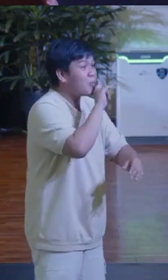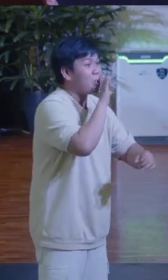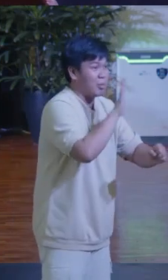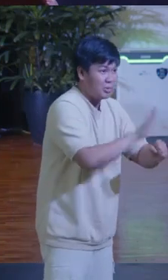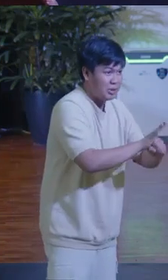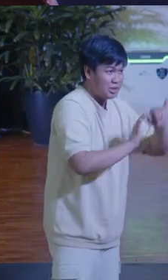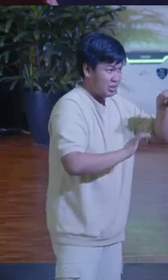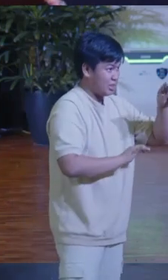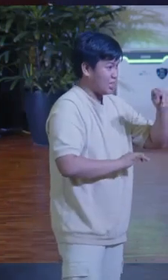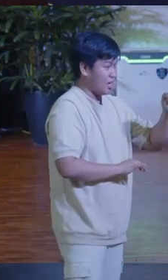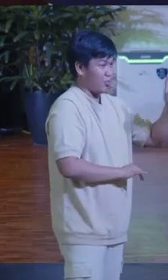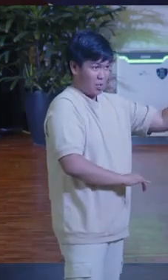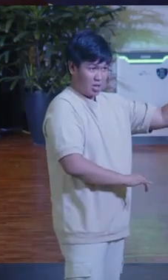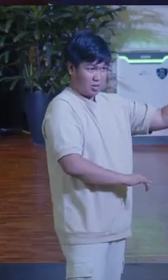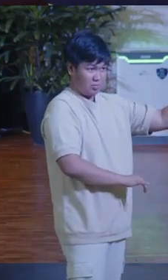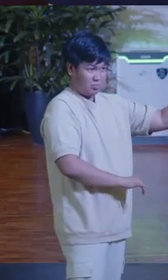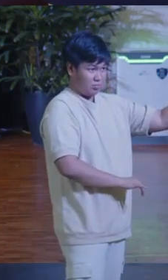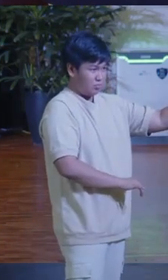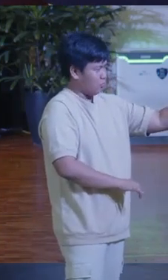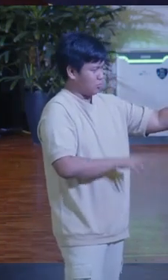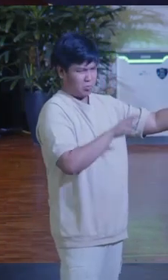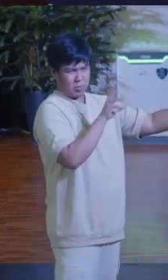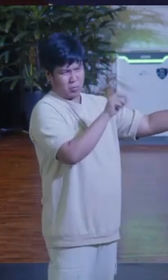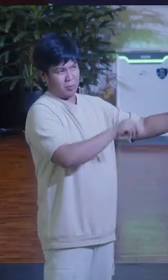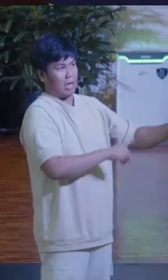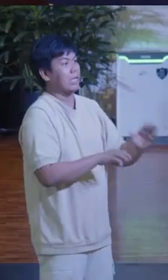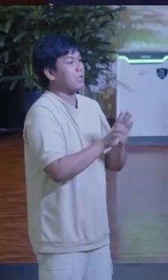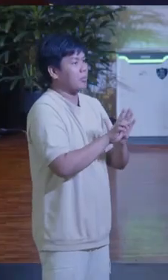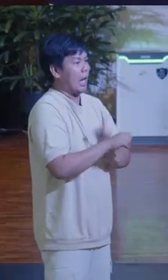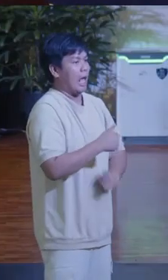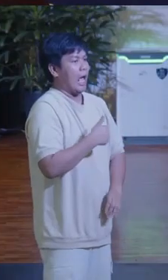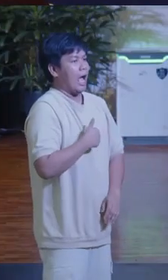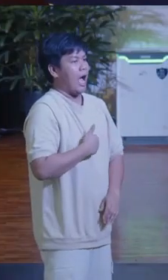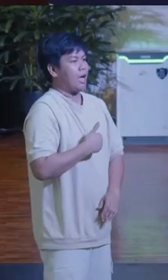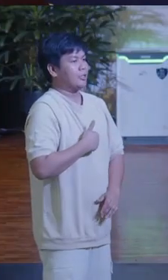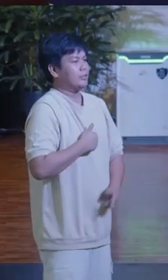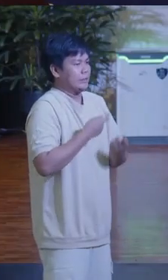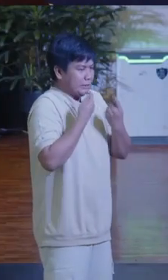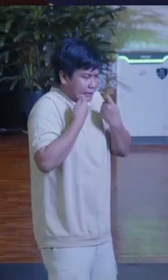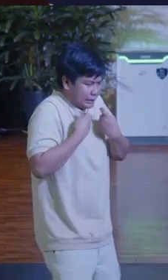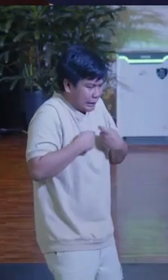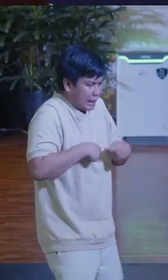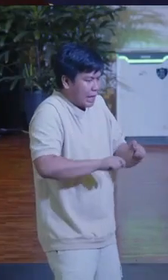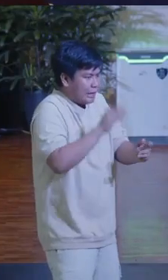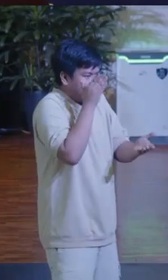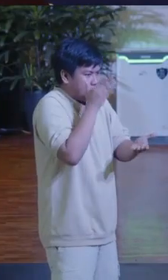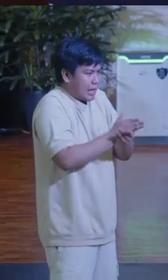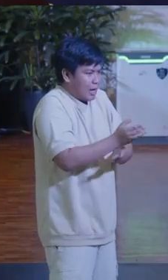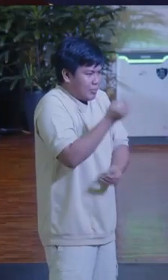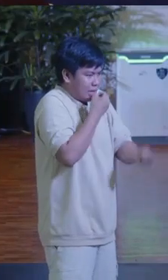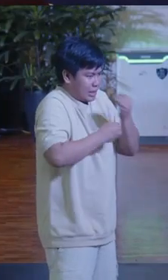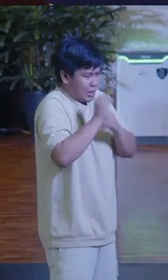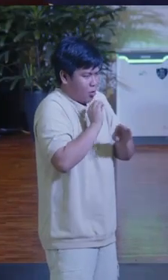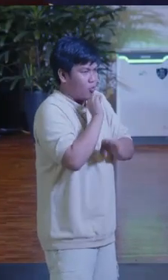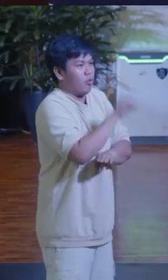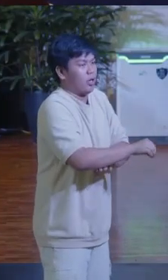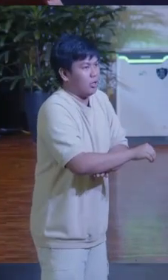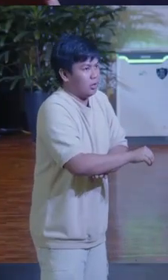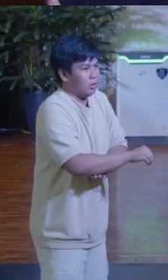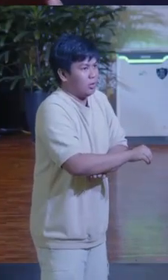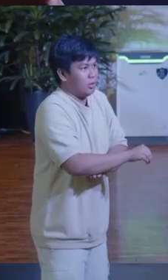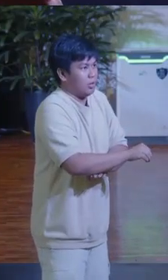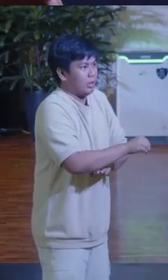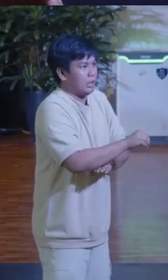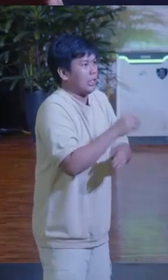Gumagawa tayo ng mga man-made rules. Kahit tayo, mga conservative Baptist, no? Kung minsan